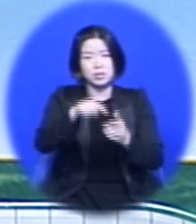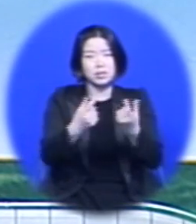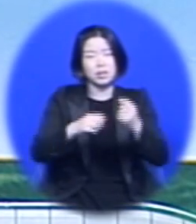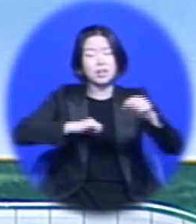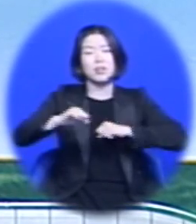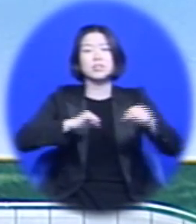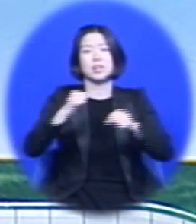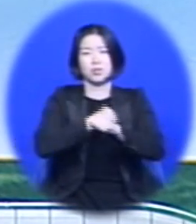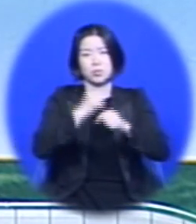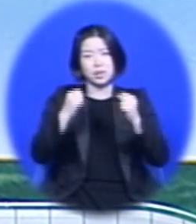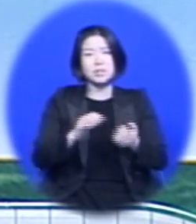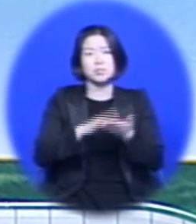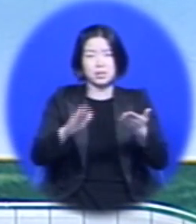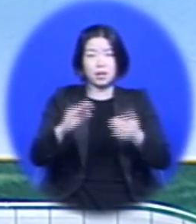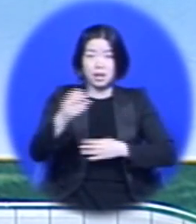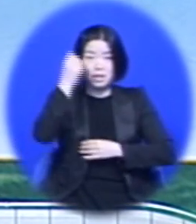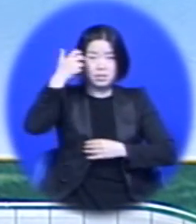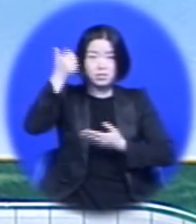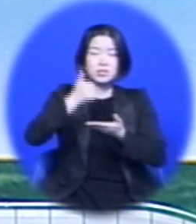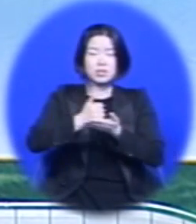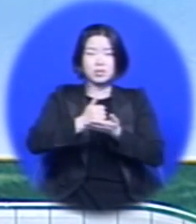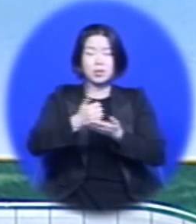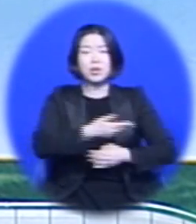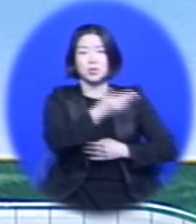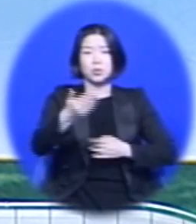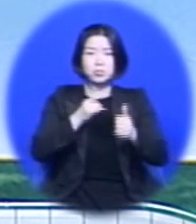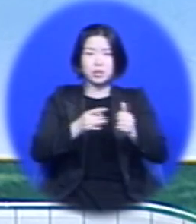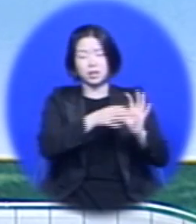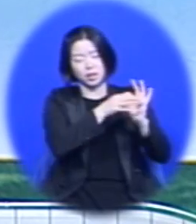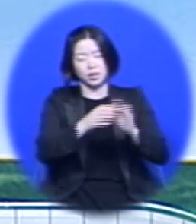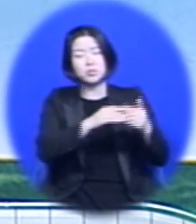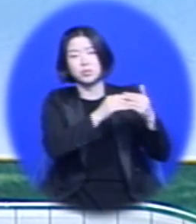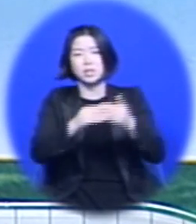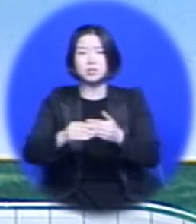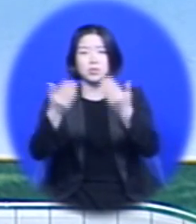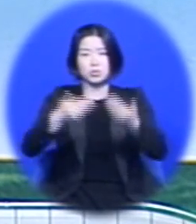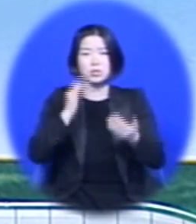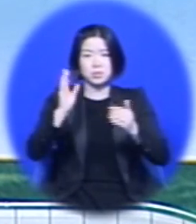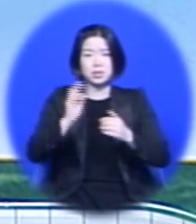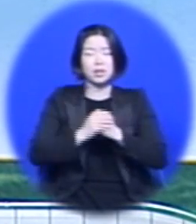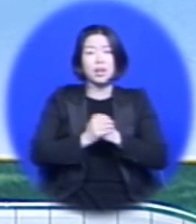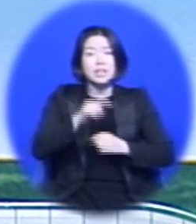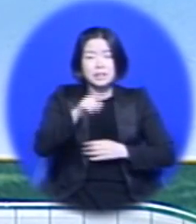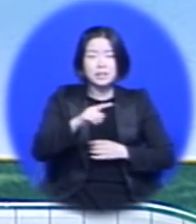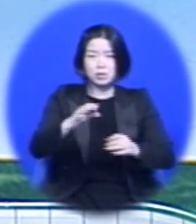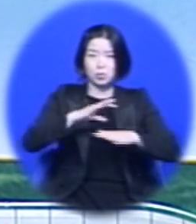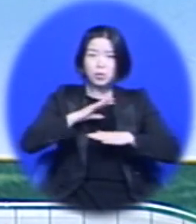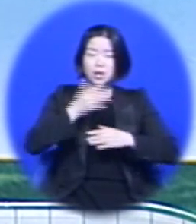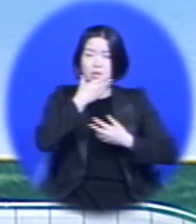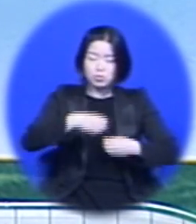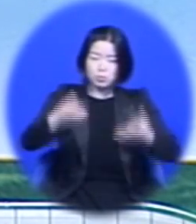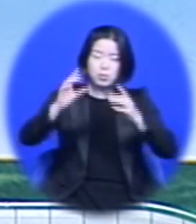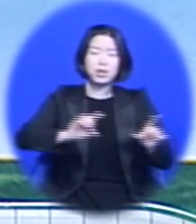역사하신 것이니까 성령님께서 여러분들을 계속 이끄실 것입니다. 그 놀라운 축복의 삶으로